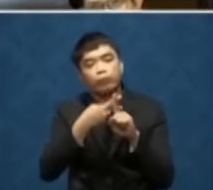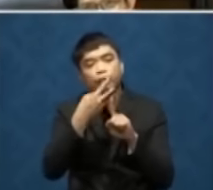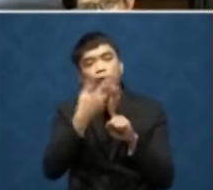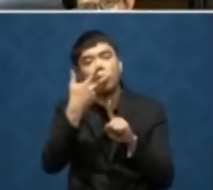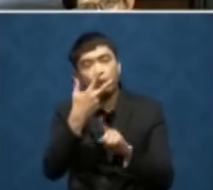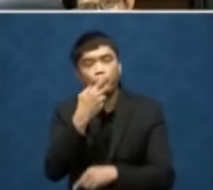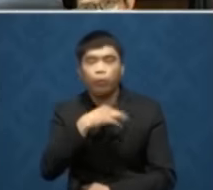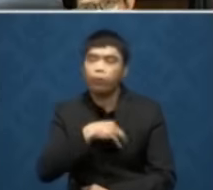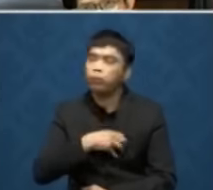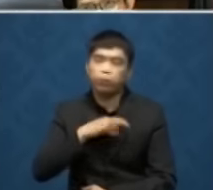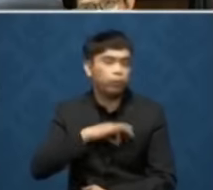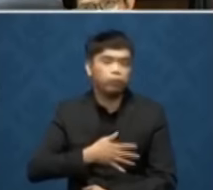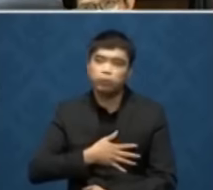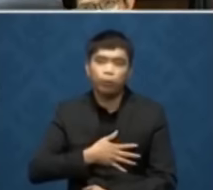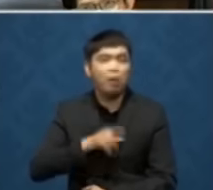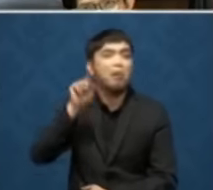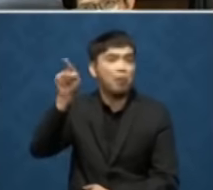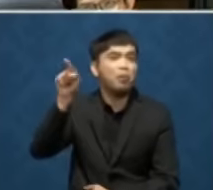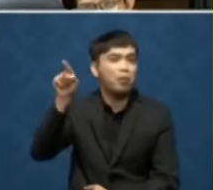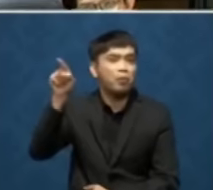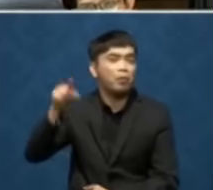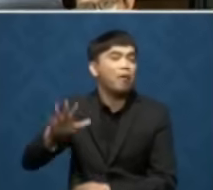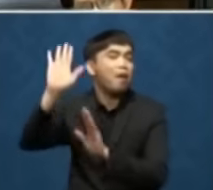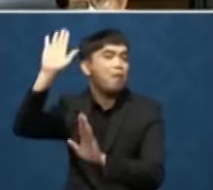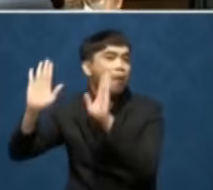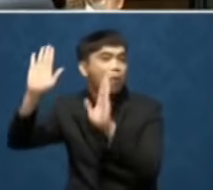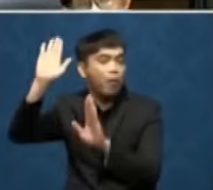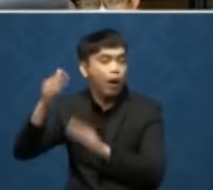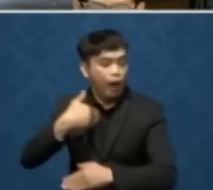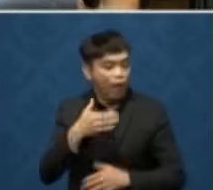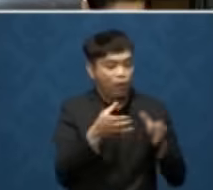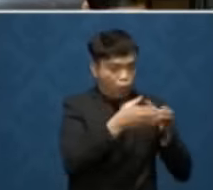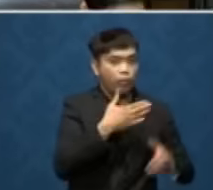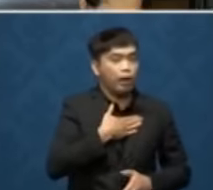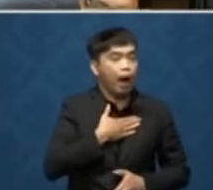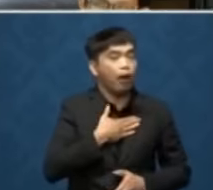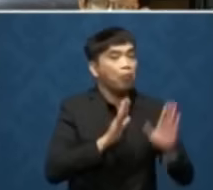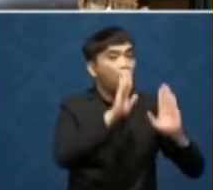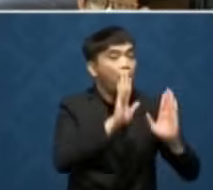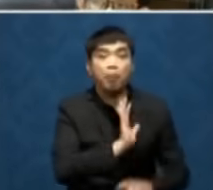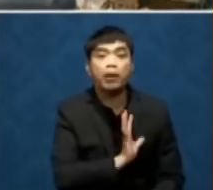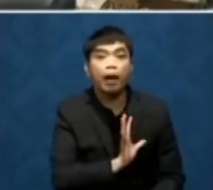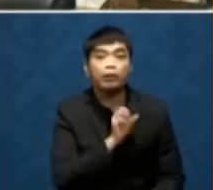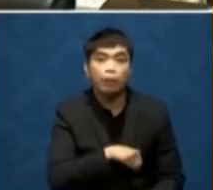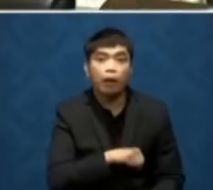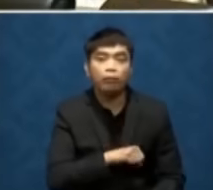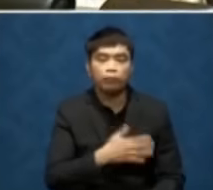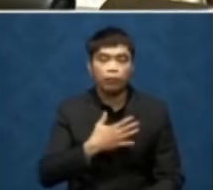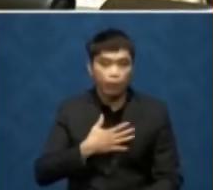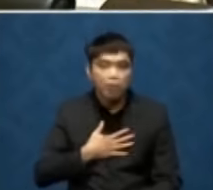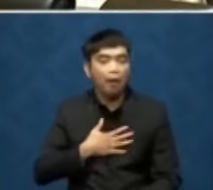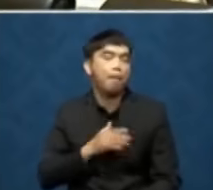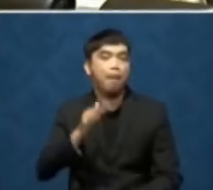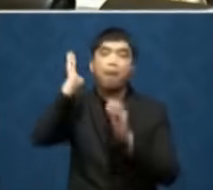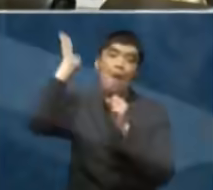รับโทษด้วยถ้าเป็นการหมิ่นประมาทด้วยเจตนาบริสุทธิ์เพราะฉะนั้นคุณชาดาบอกเจ็บปวดยิ่งกว่าคือ